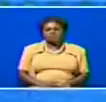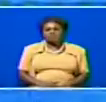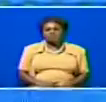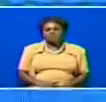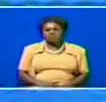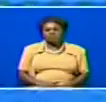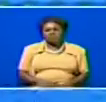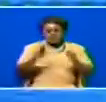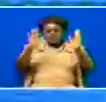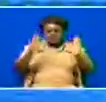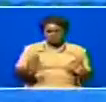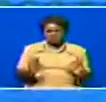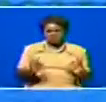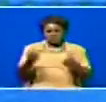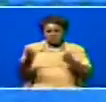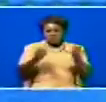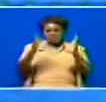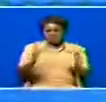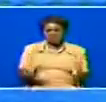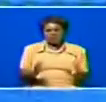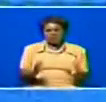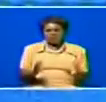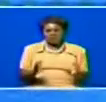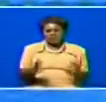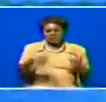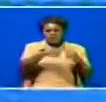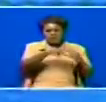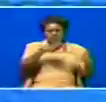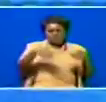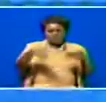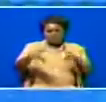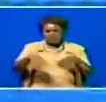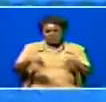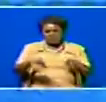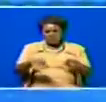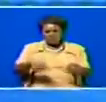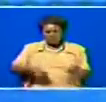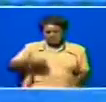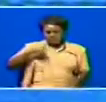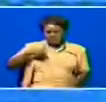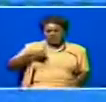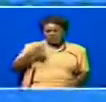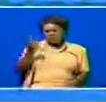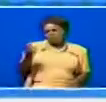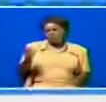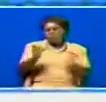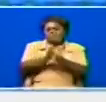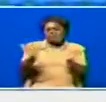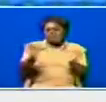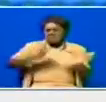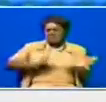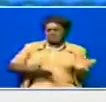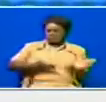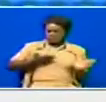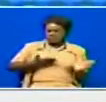Tuelekee kaunti ya Kisumu ambapo dereva wa gari lililosababisha kifo cha abiria wa pikipiki amenusurika kifo hii leo baada ya wananchi wenye ghadhabu mjini